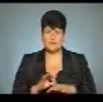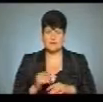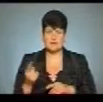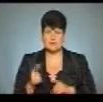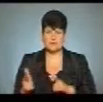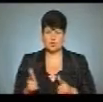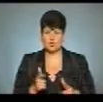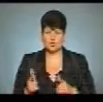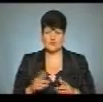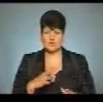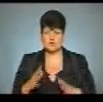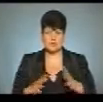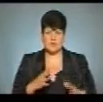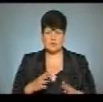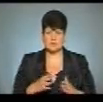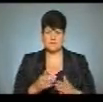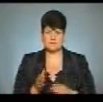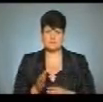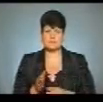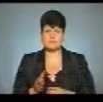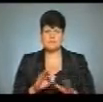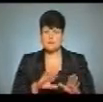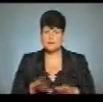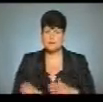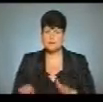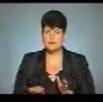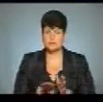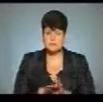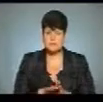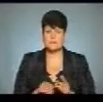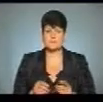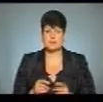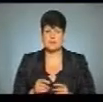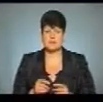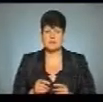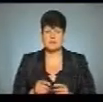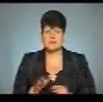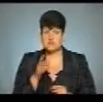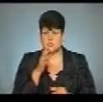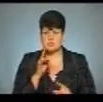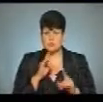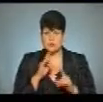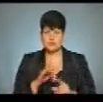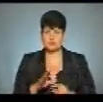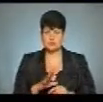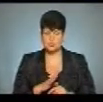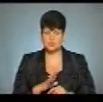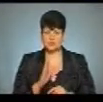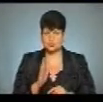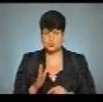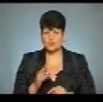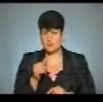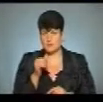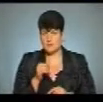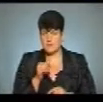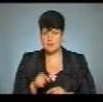після міжсезонної відпустки. За словами керівника прес-служби «Ниви» Андрія Тихого, під час зборів, які триватимуть майже